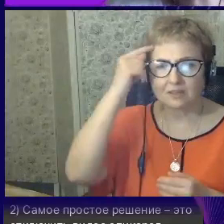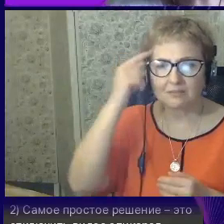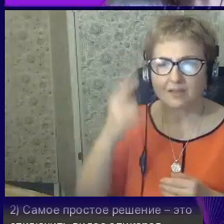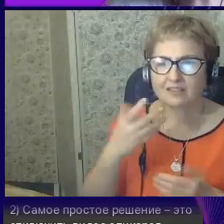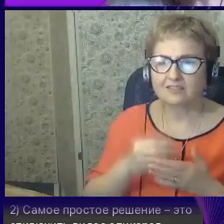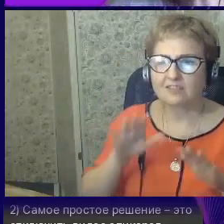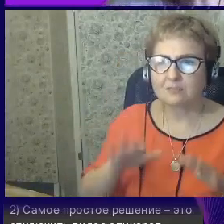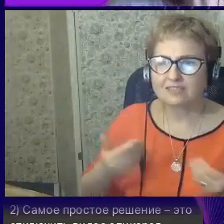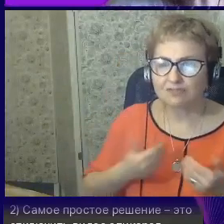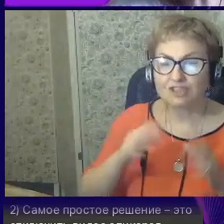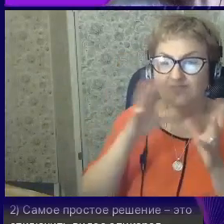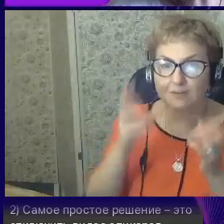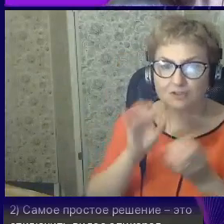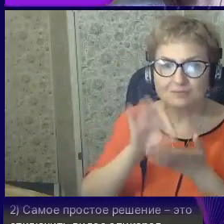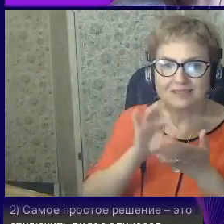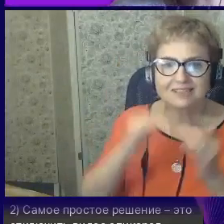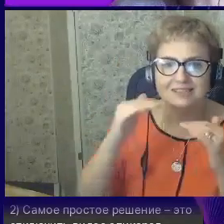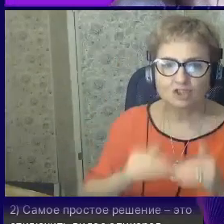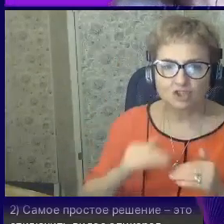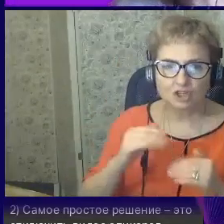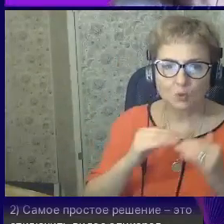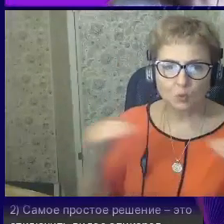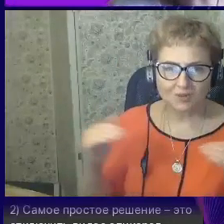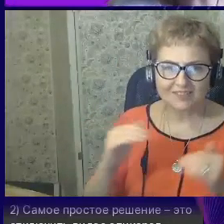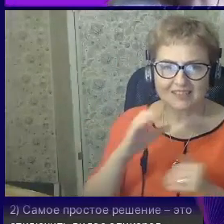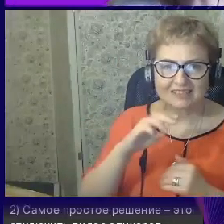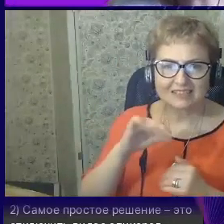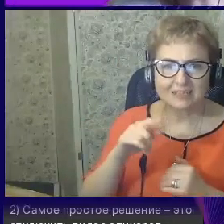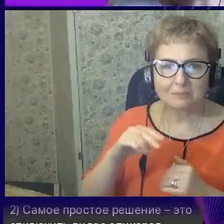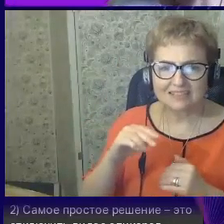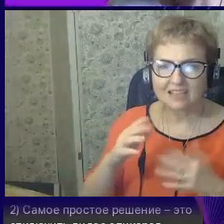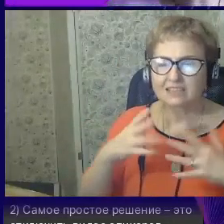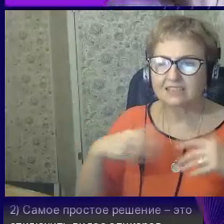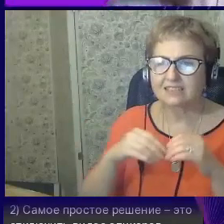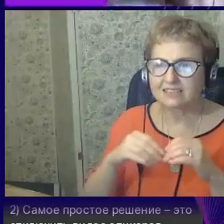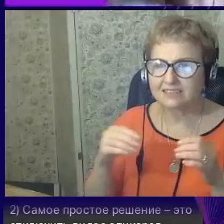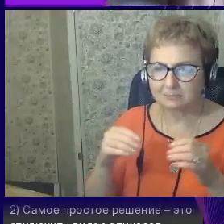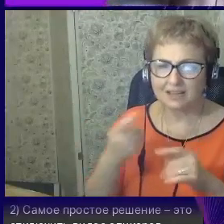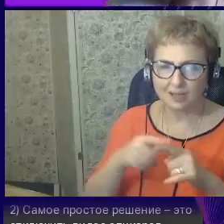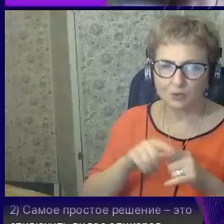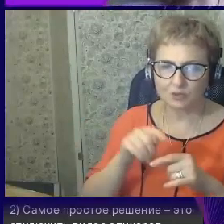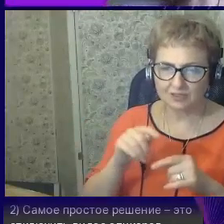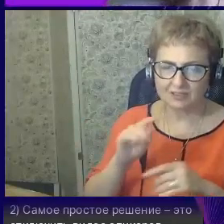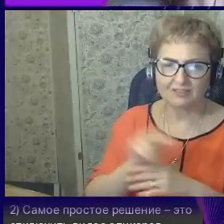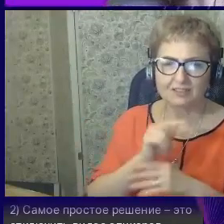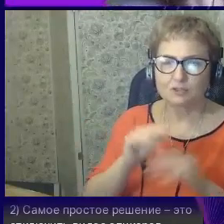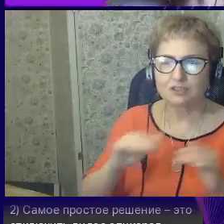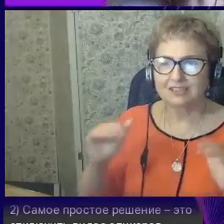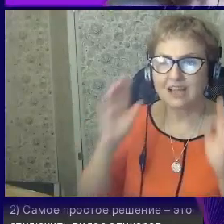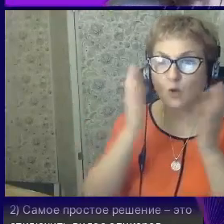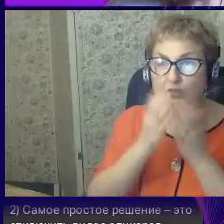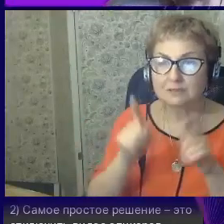места в жизни и вообще, в принципе, снижение уровня стигматизации семей, которые воспитывают детей с аутизмом